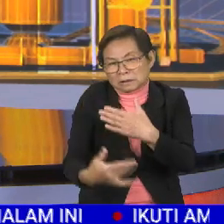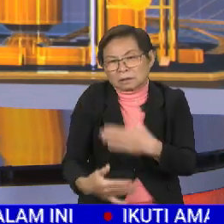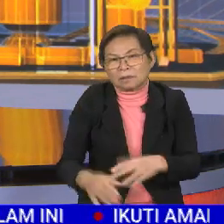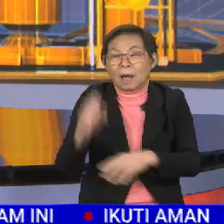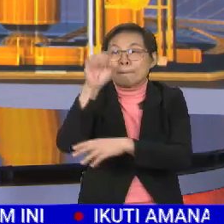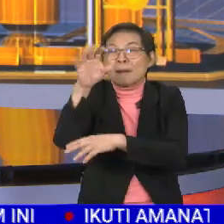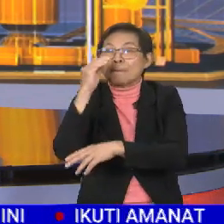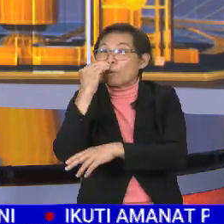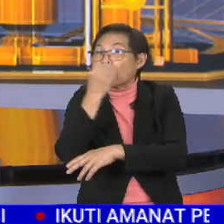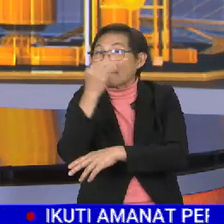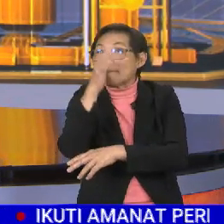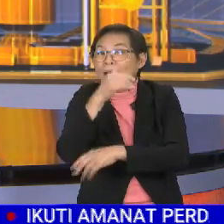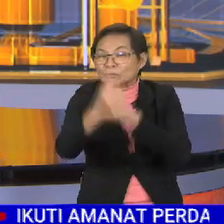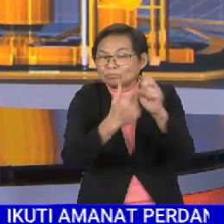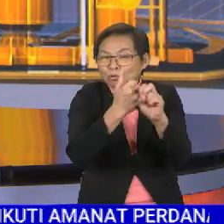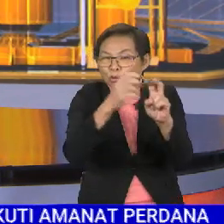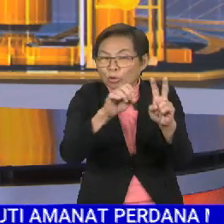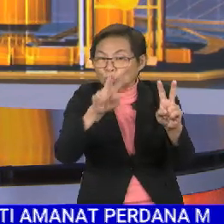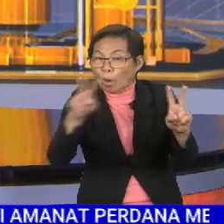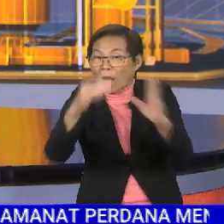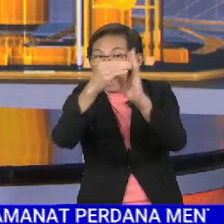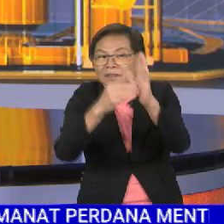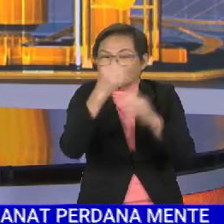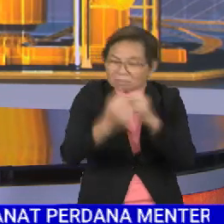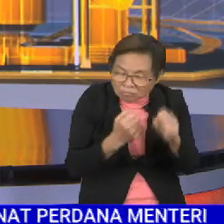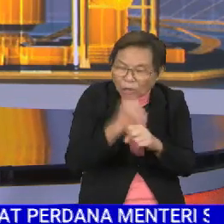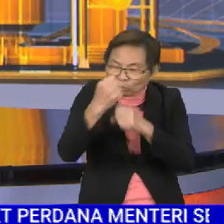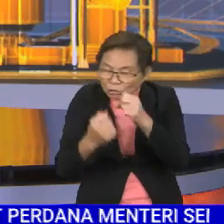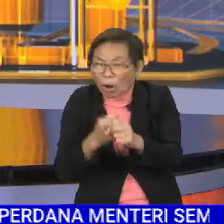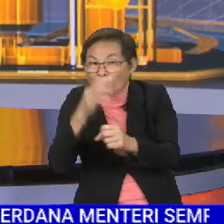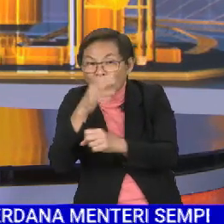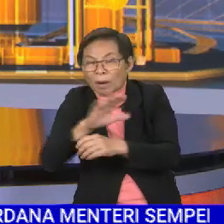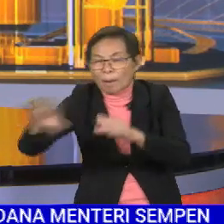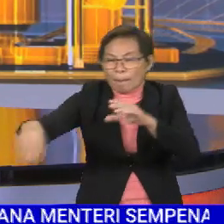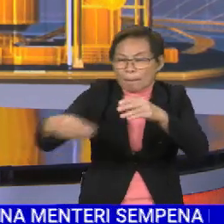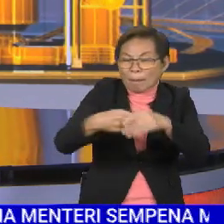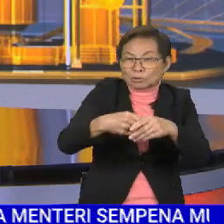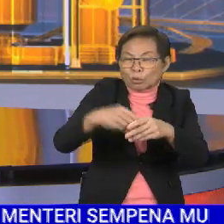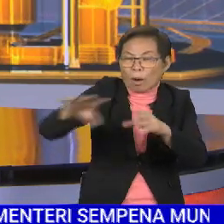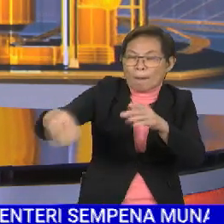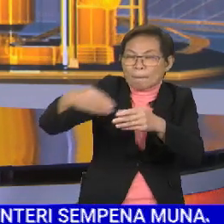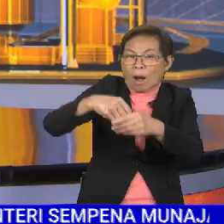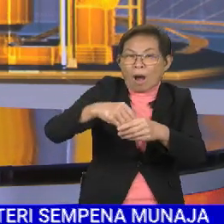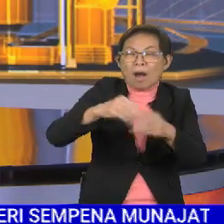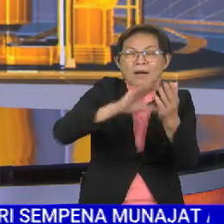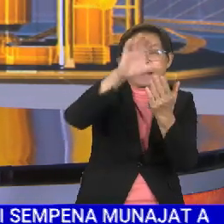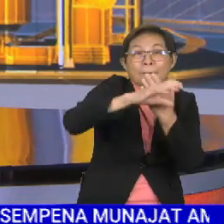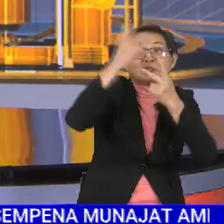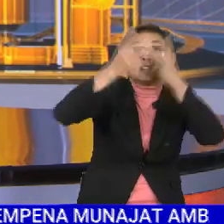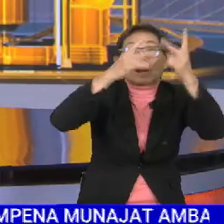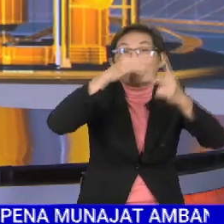pesta bunga Melaka 2022 akan menjadi acara tahunan negeri dan dimasukkan ke dalam kalender pelancungan Malaka